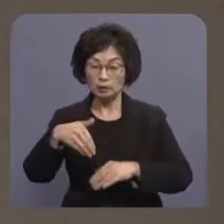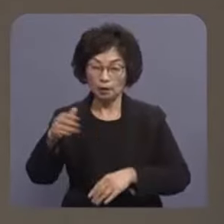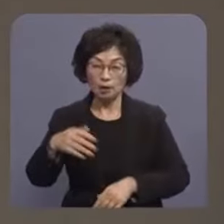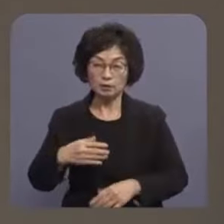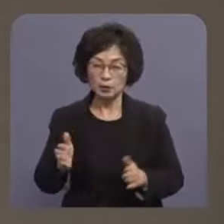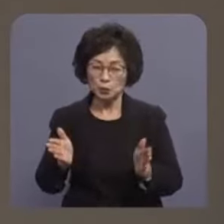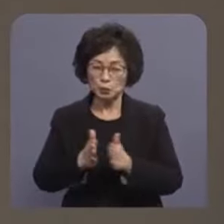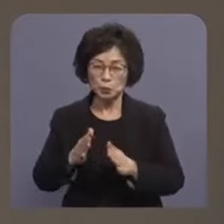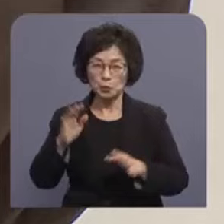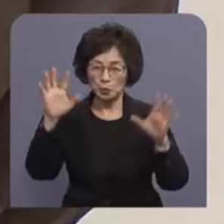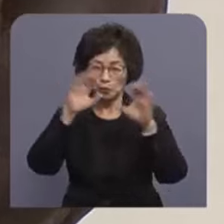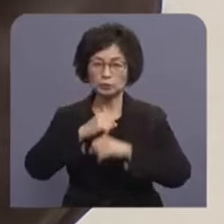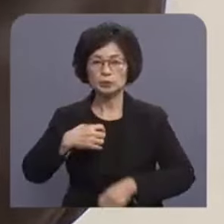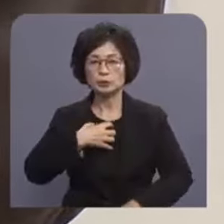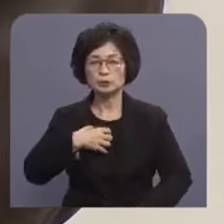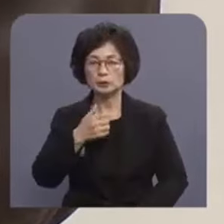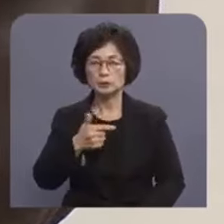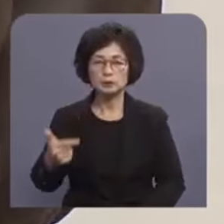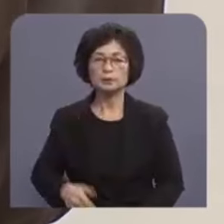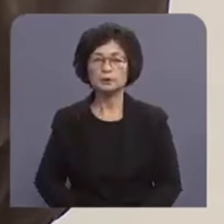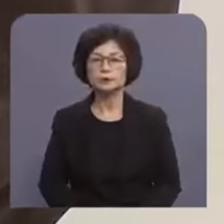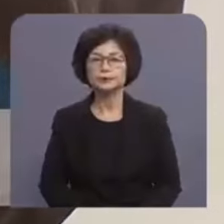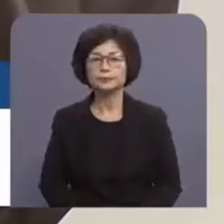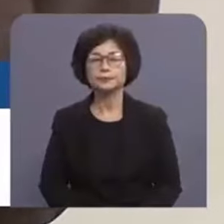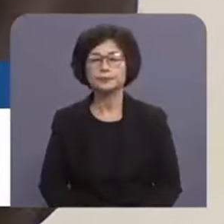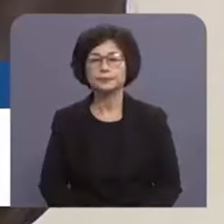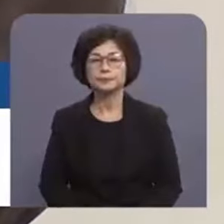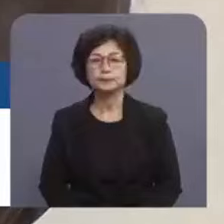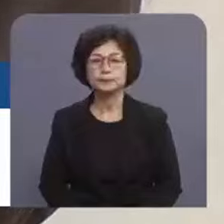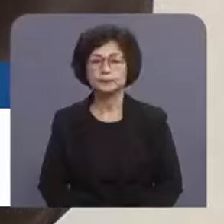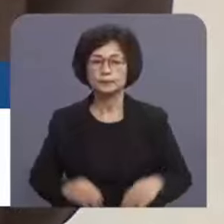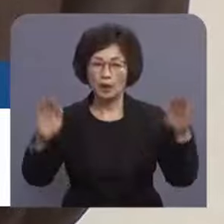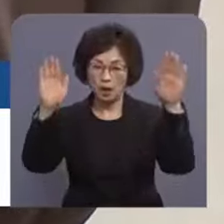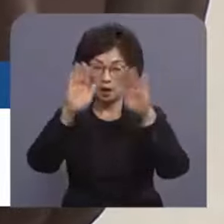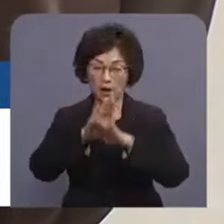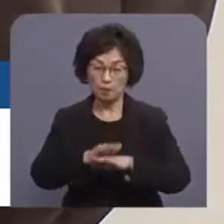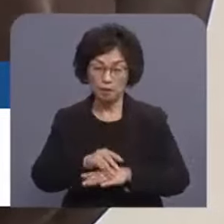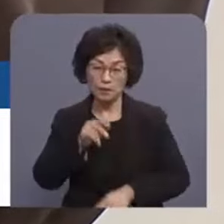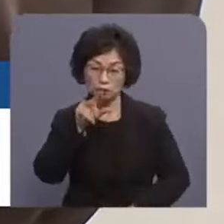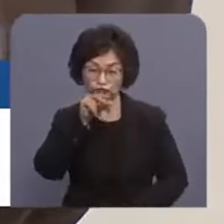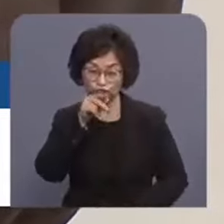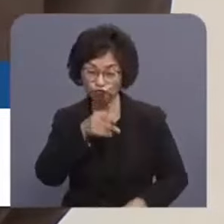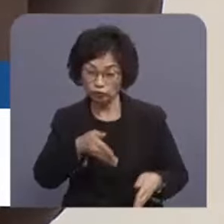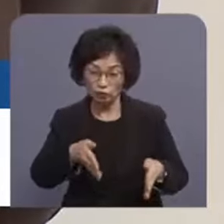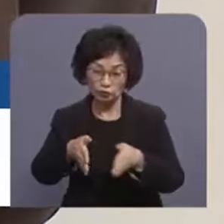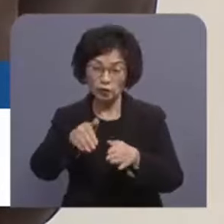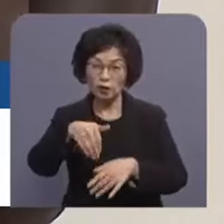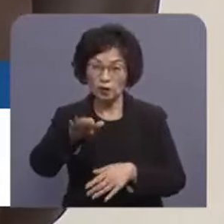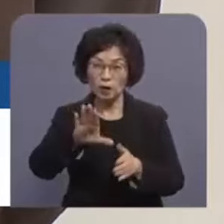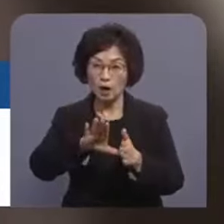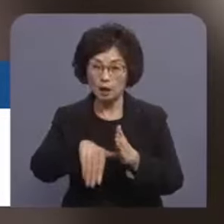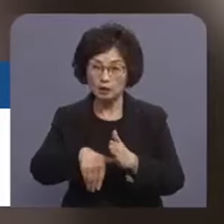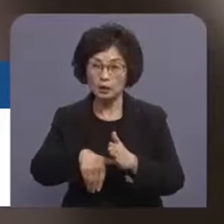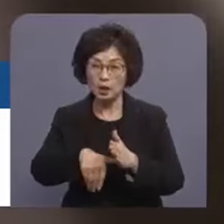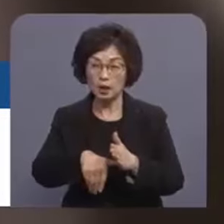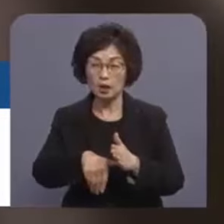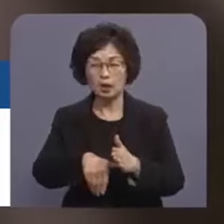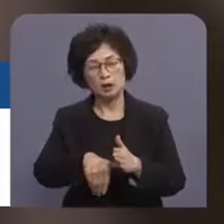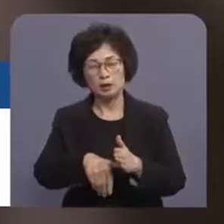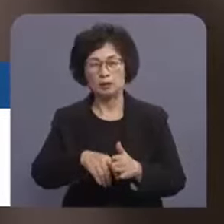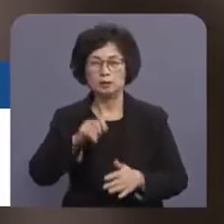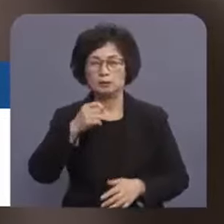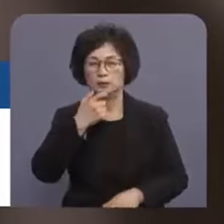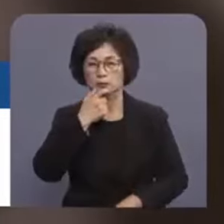늘 걱정이었습니다. 밤에 저 안쪽 골목으로 가기 싫어서 낮에 가고